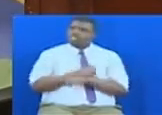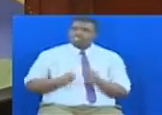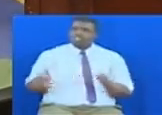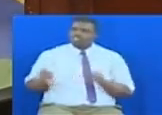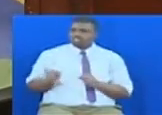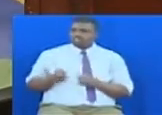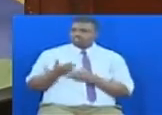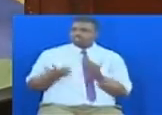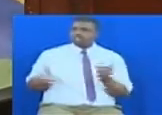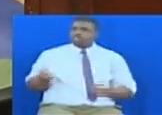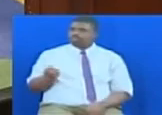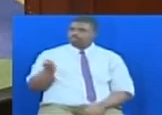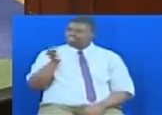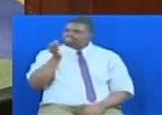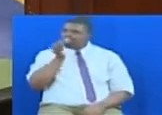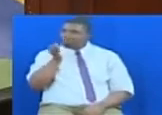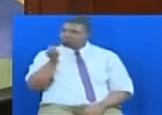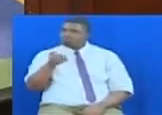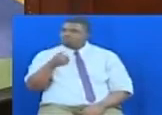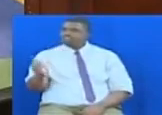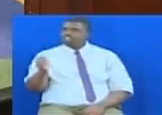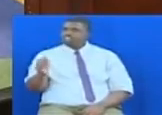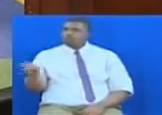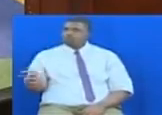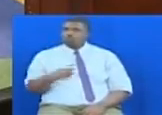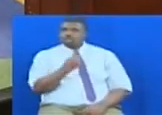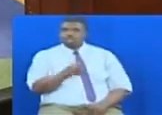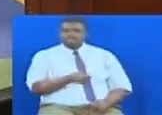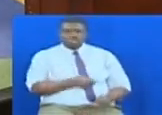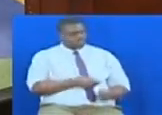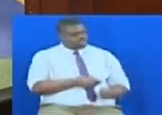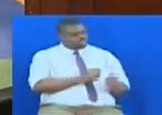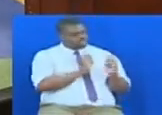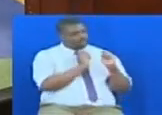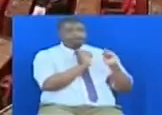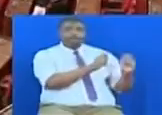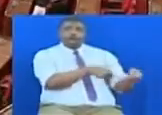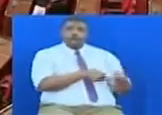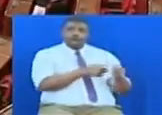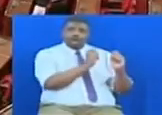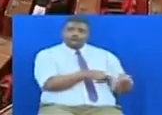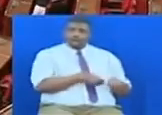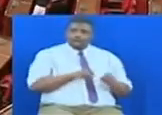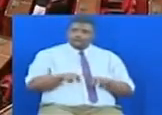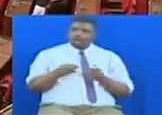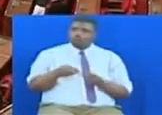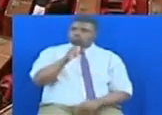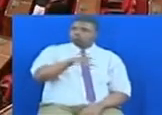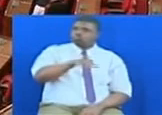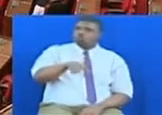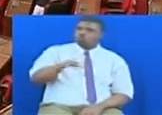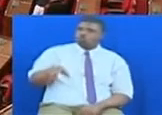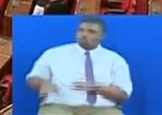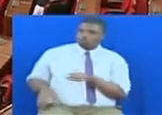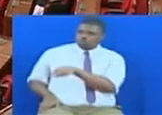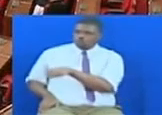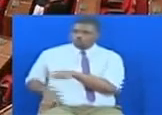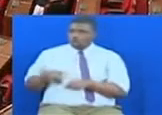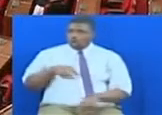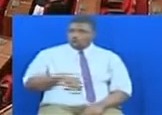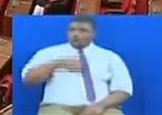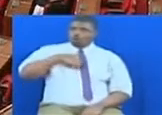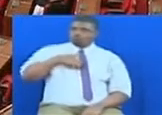sababu kwanza vyakula vyenyewe, ama uende shambani ama uende sokoni. Maelekezo yake kastoa hofu na